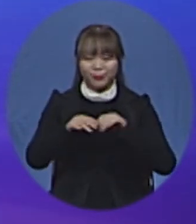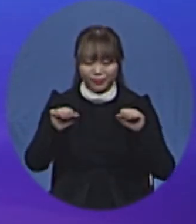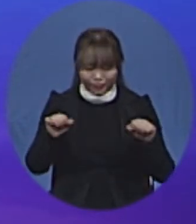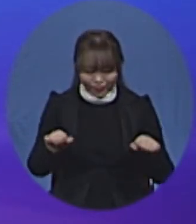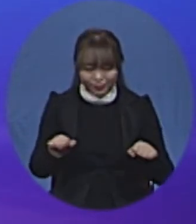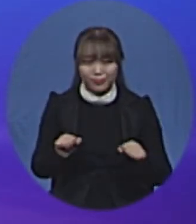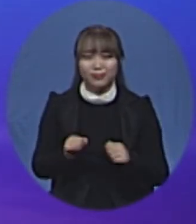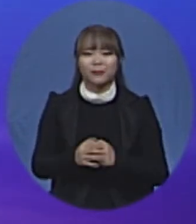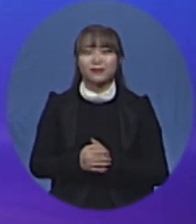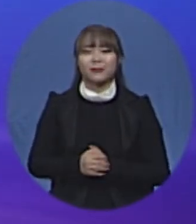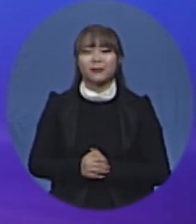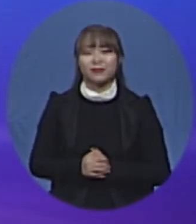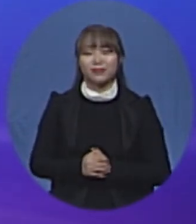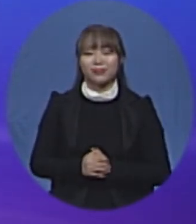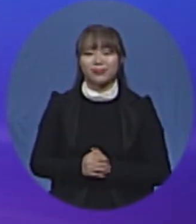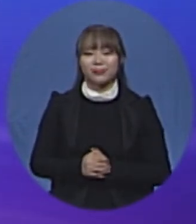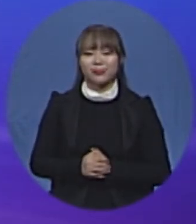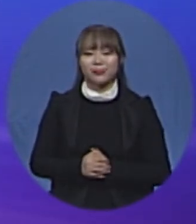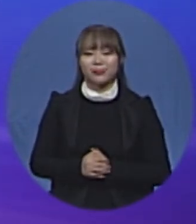고맙습니다.